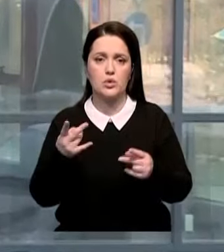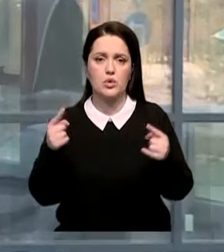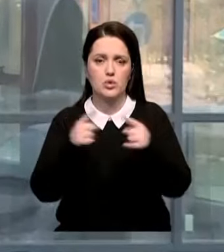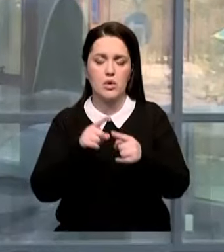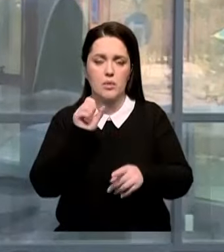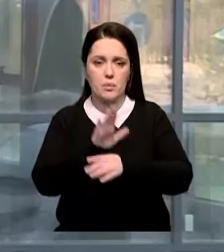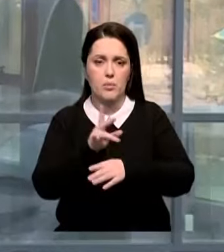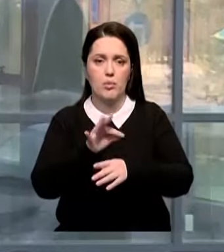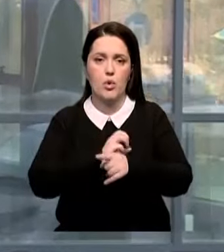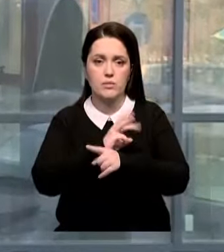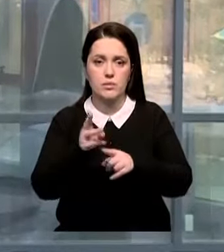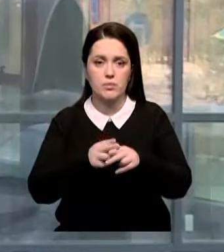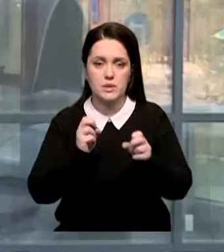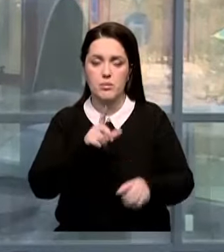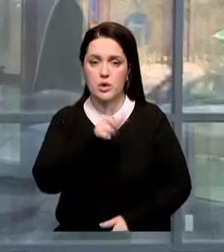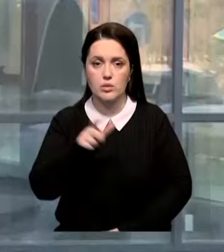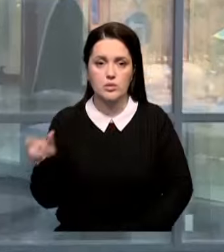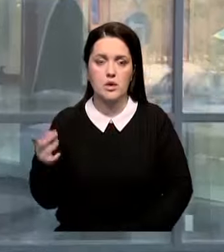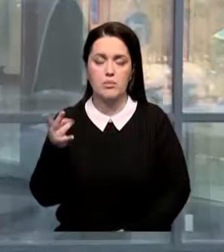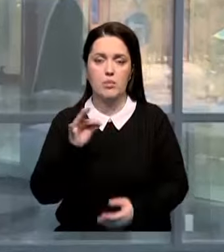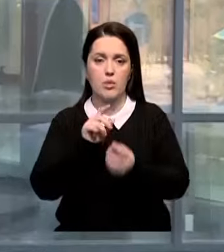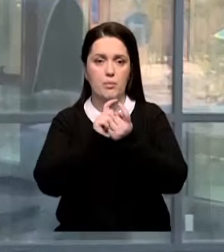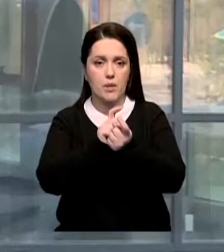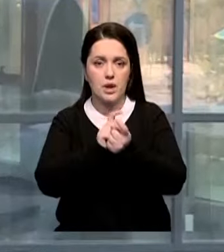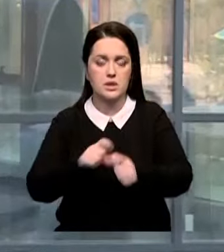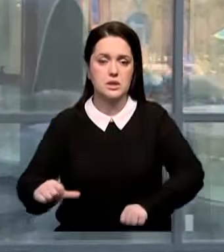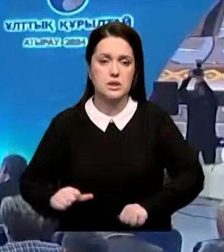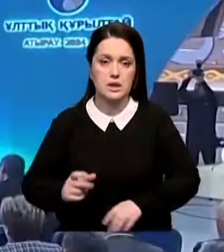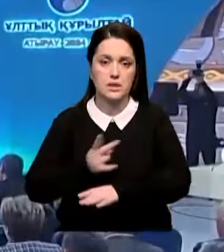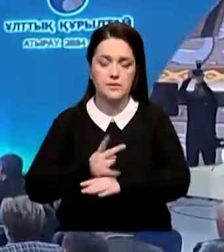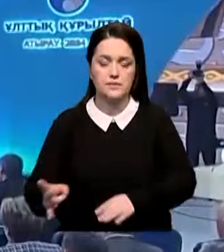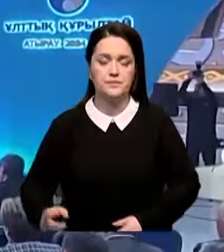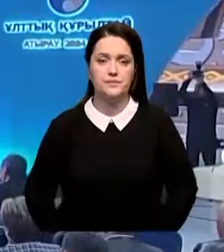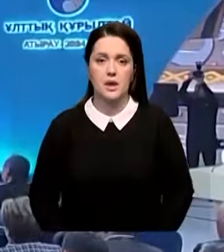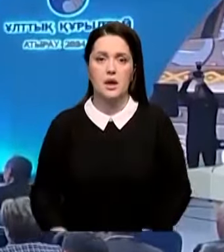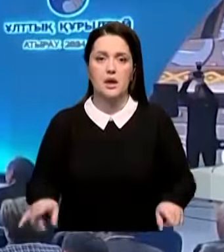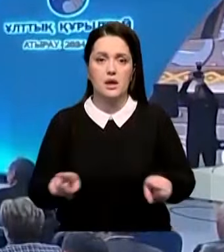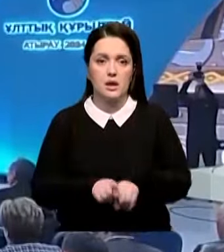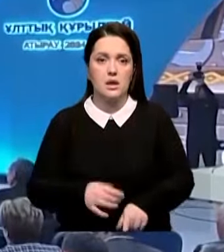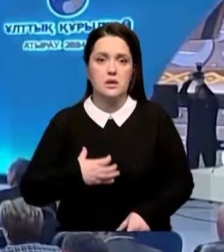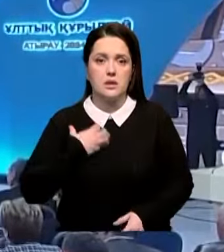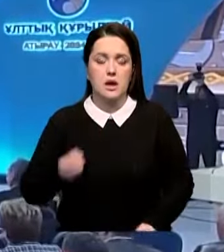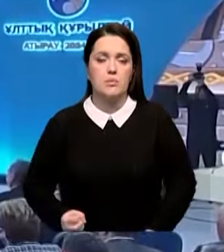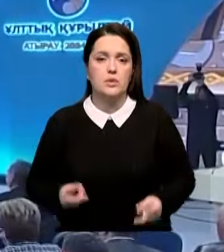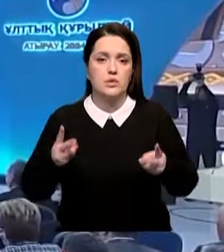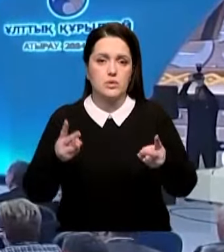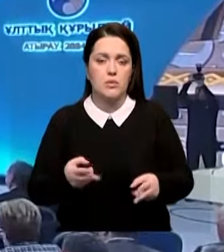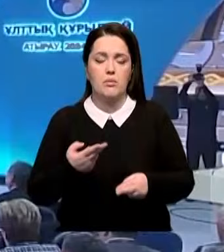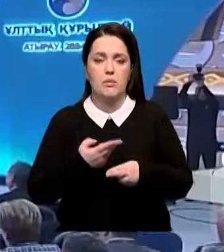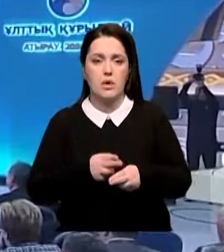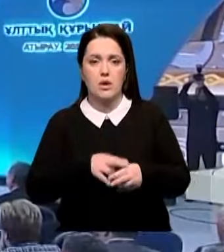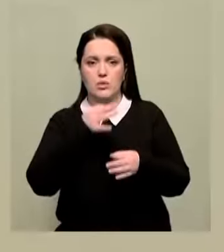безопасности граждан, по противодействию разного рода экстремизму, терроризму. Таким страшным преступлением нет оправдания.